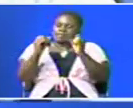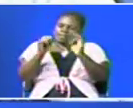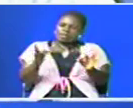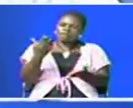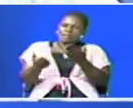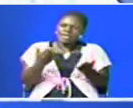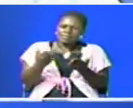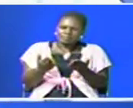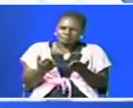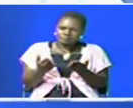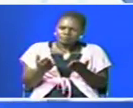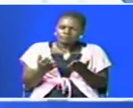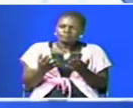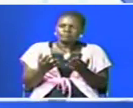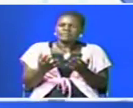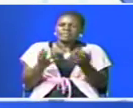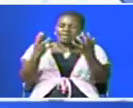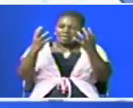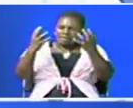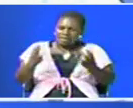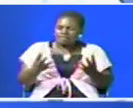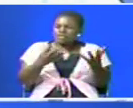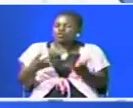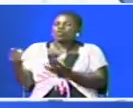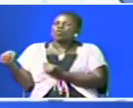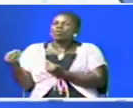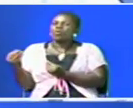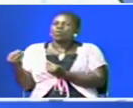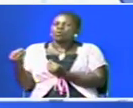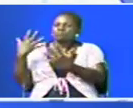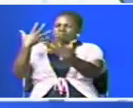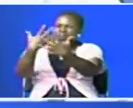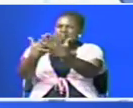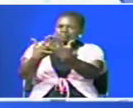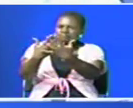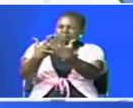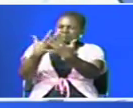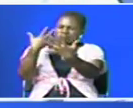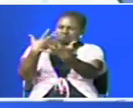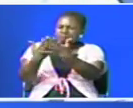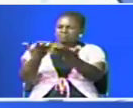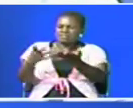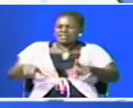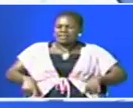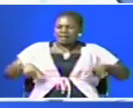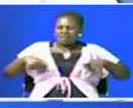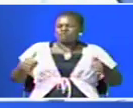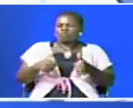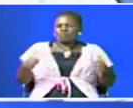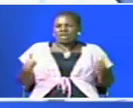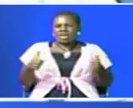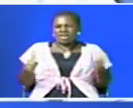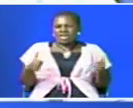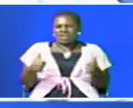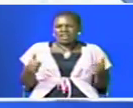pengine amezidiwa, ataingia, atapelekwa jela. Akipelekwa jela ataishi maisha vizuri, pengine